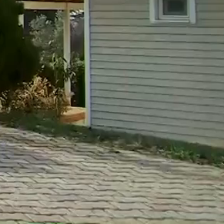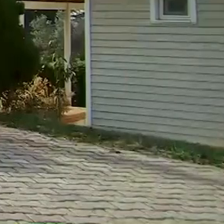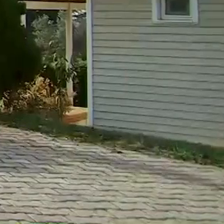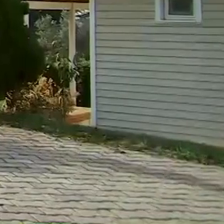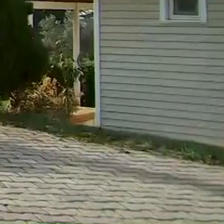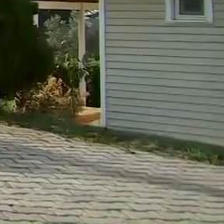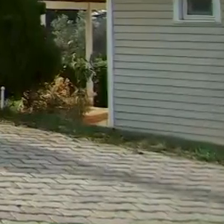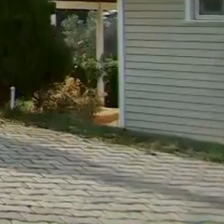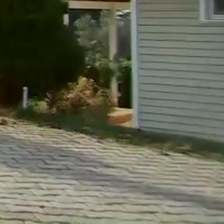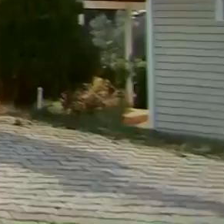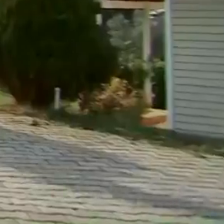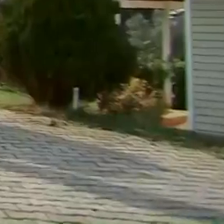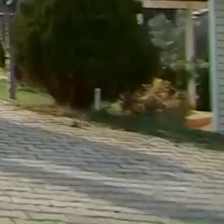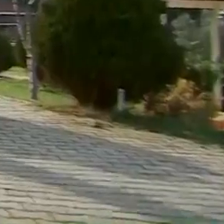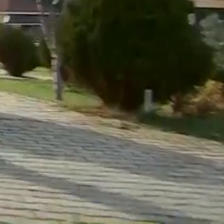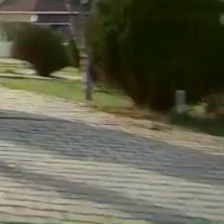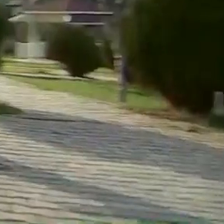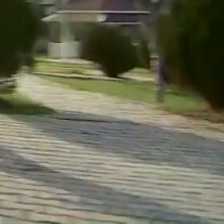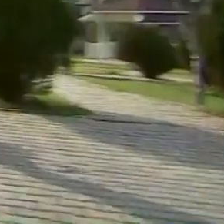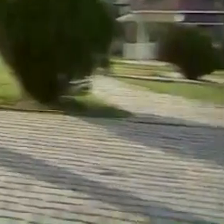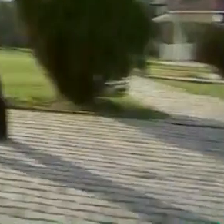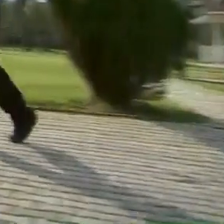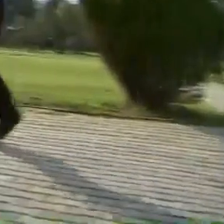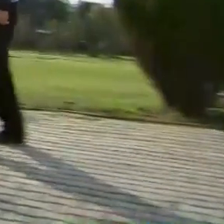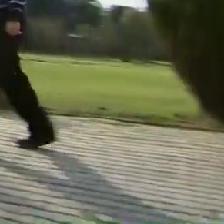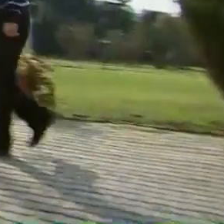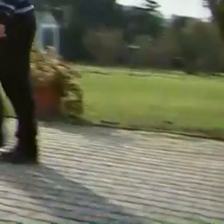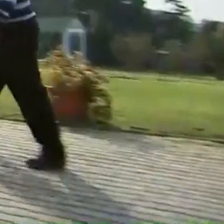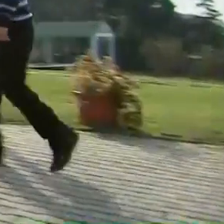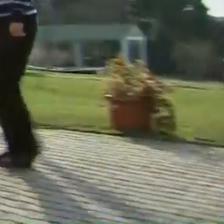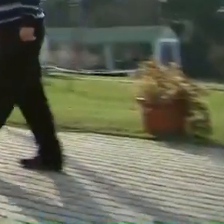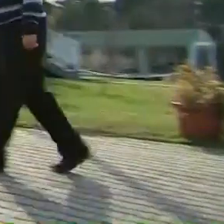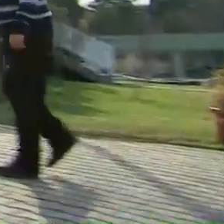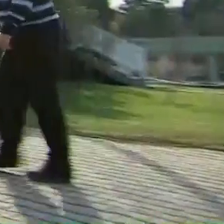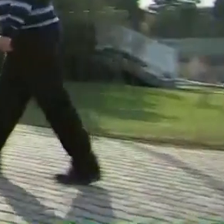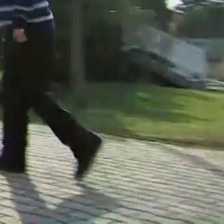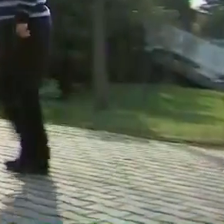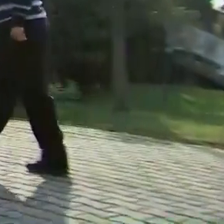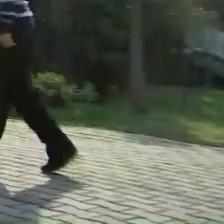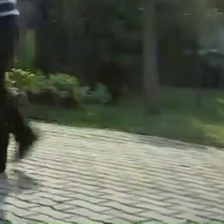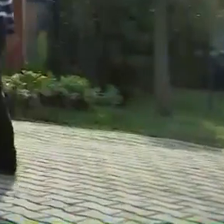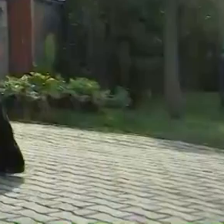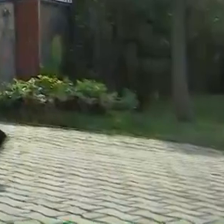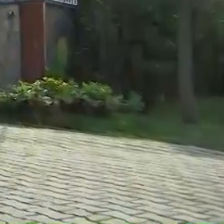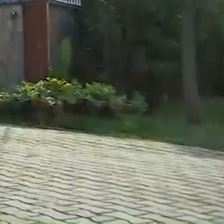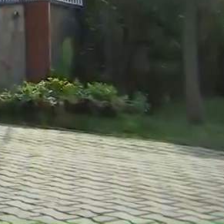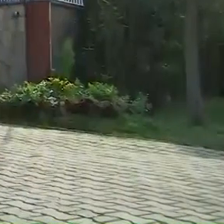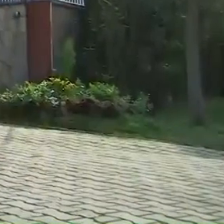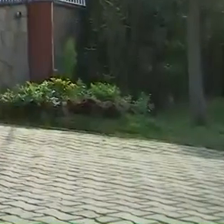yürüyor. Veysel Mehmet'le garajda. Şükrü'yü o halde görünce ağzı kulaklarına vardı.